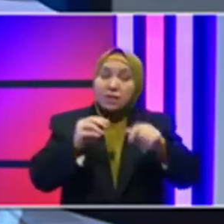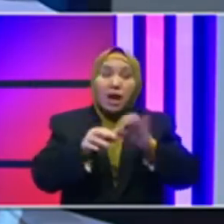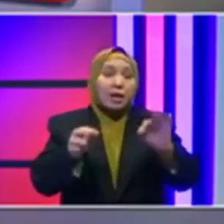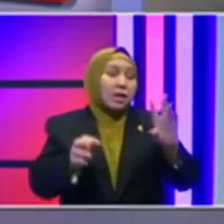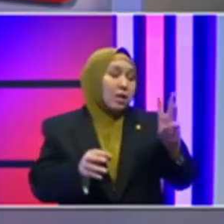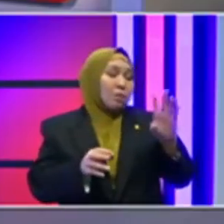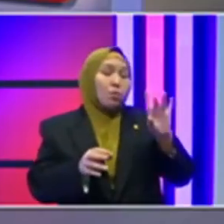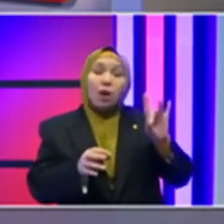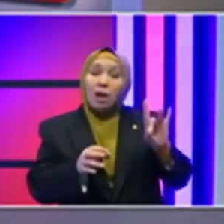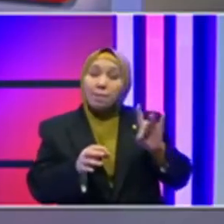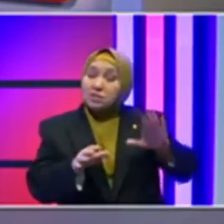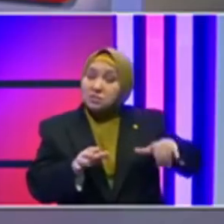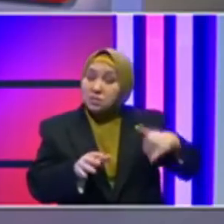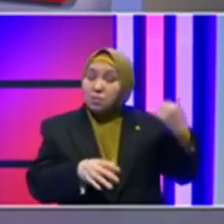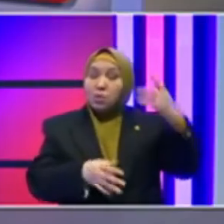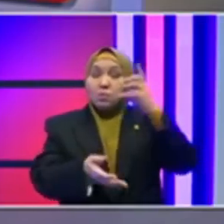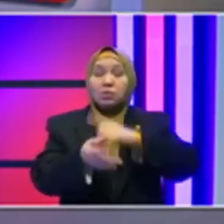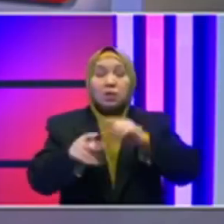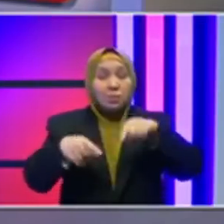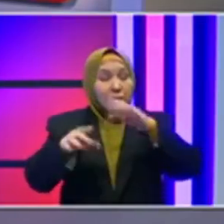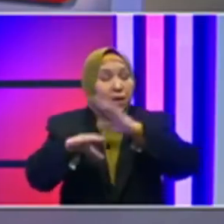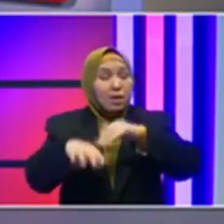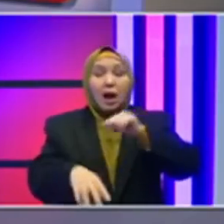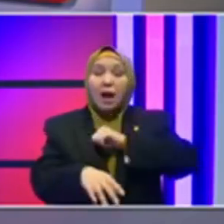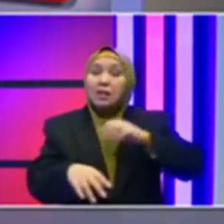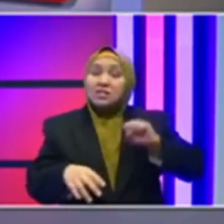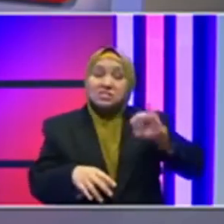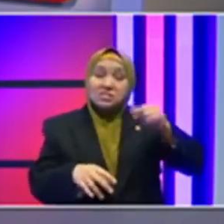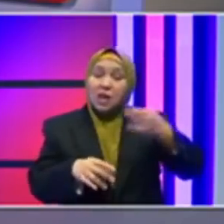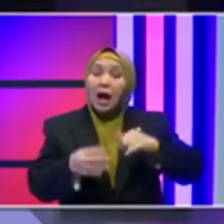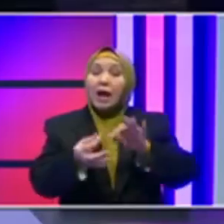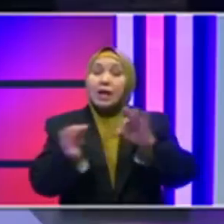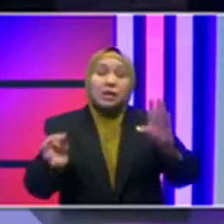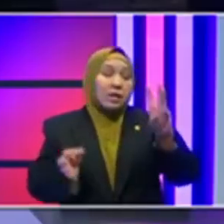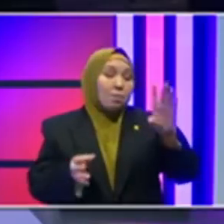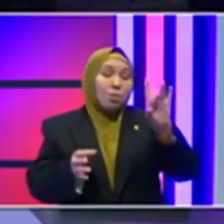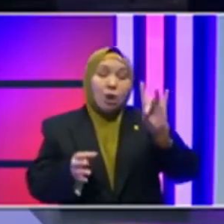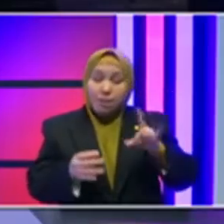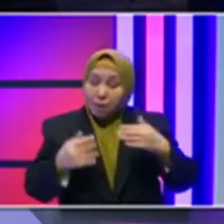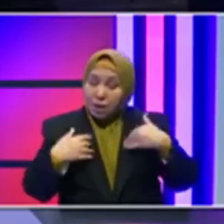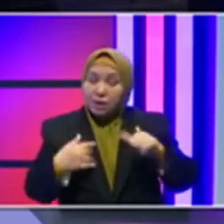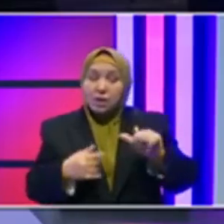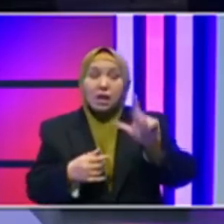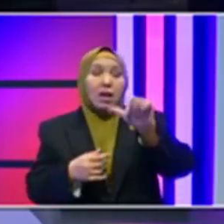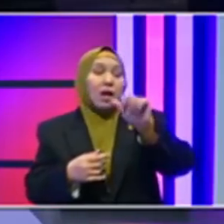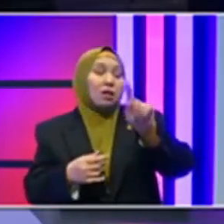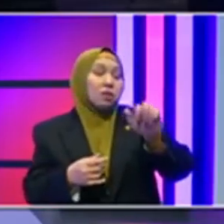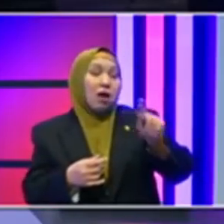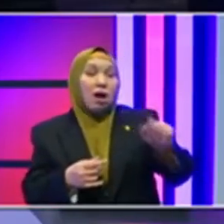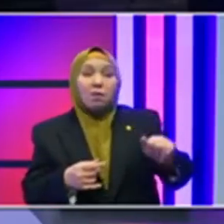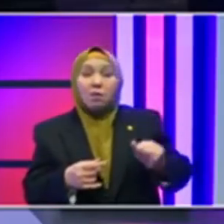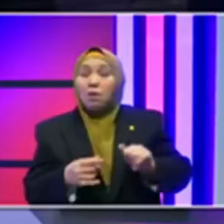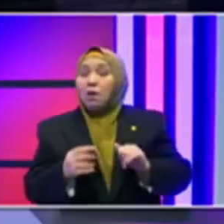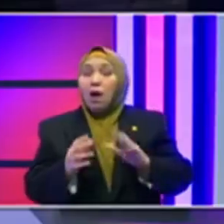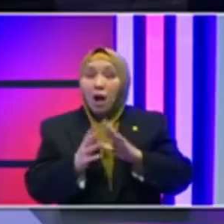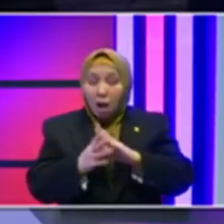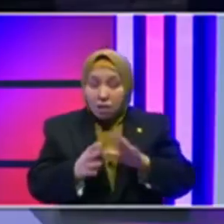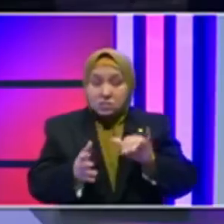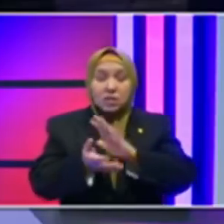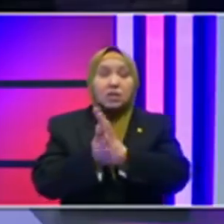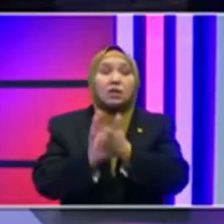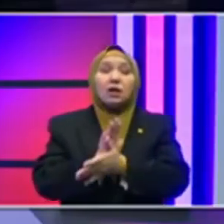sebelum dokter pergi kepada adisi sujud itu kan ayat 68 itu adalah Masyaallah